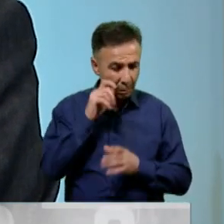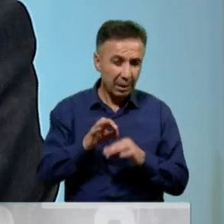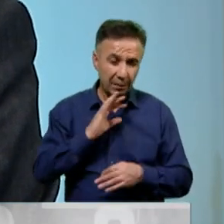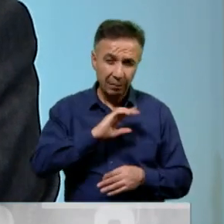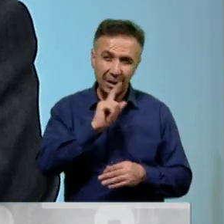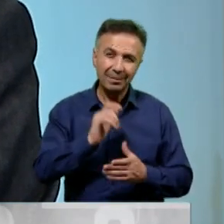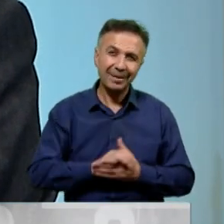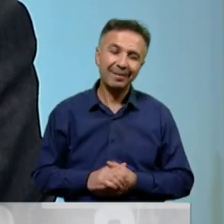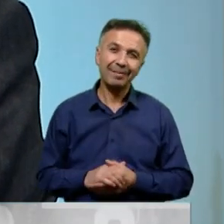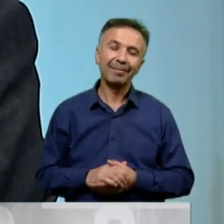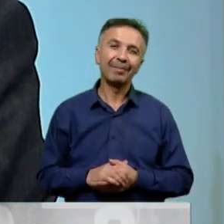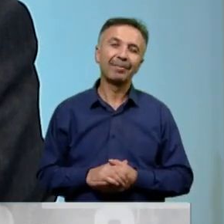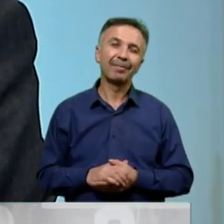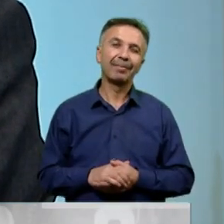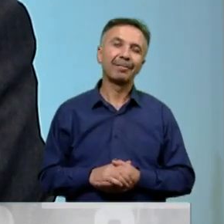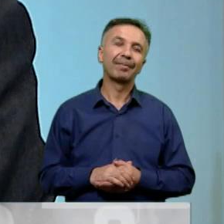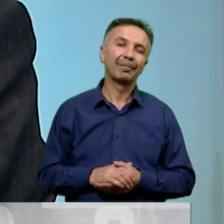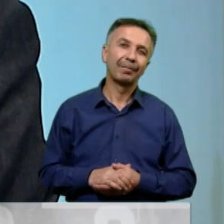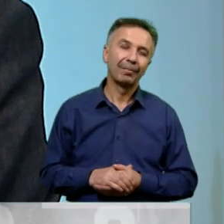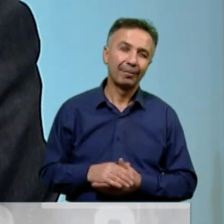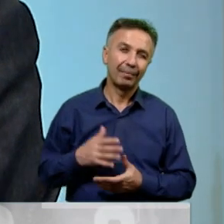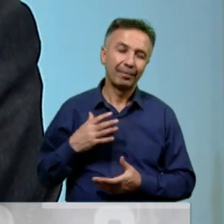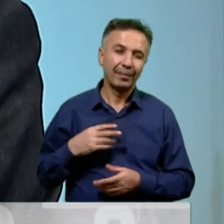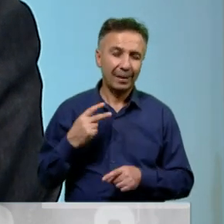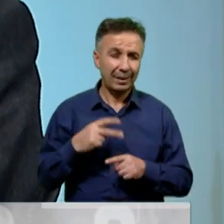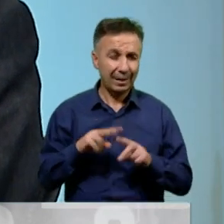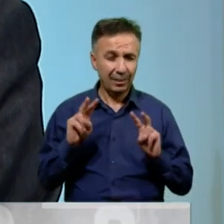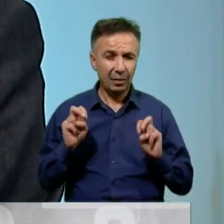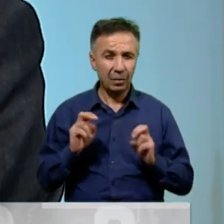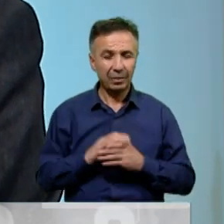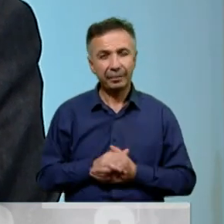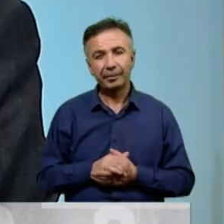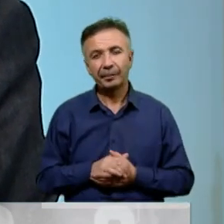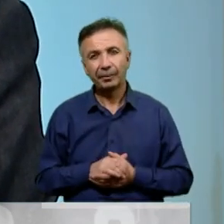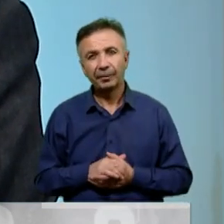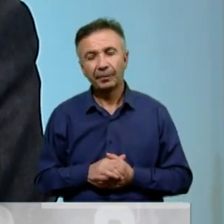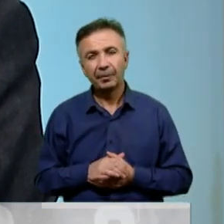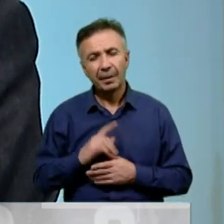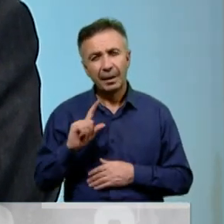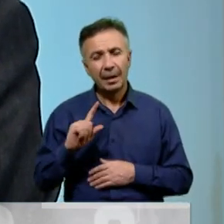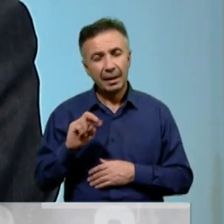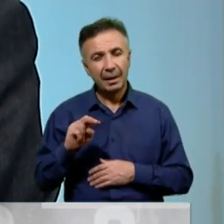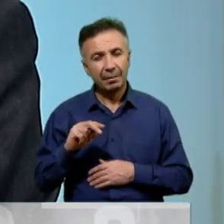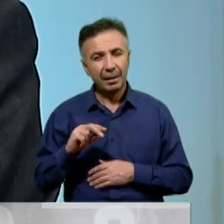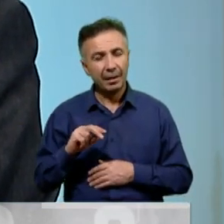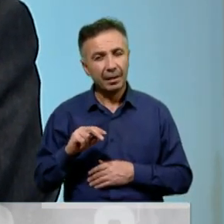yüzden bu müesseseler, yani zekat müessesesi gereği gibi